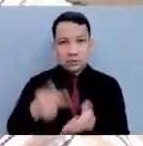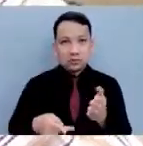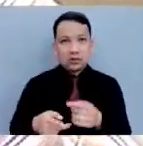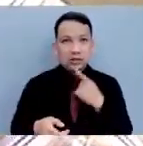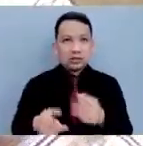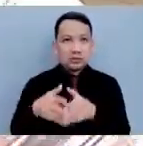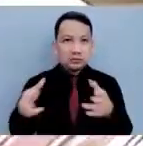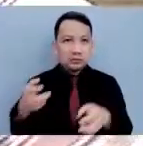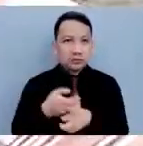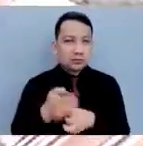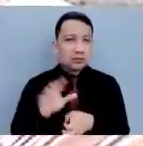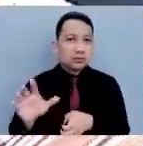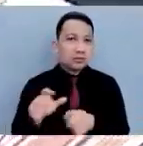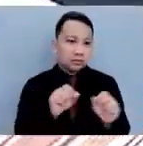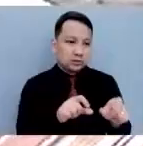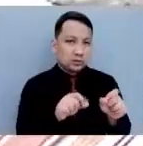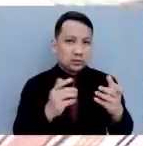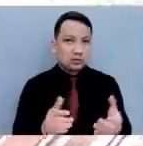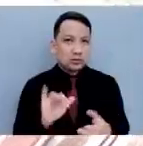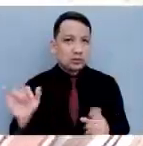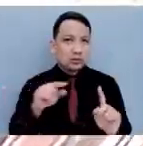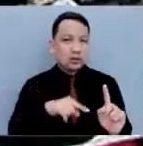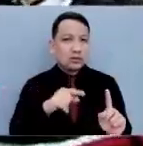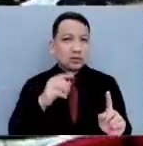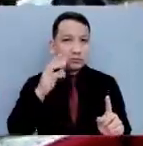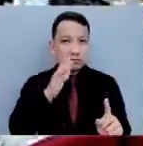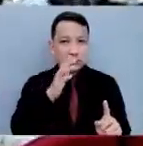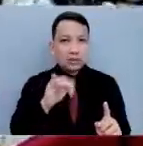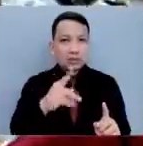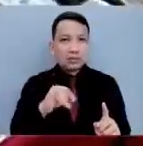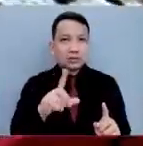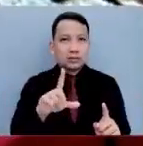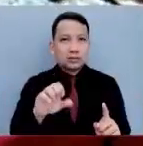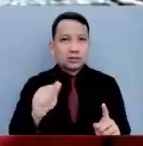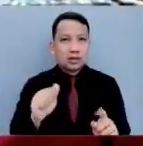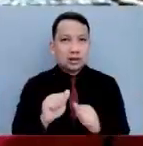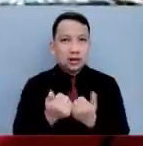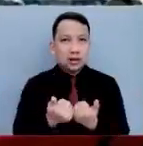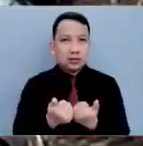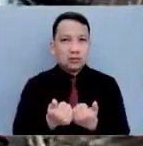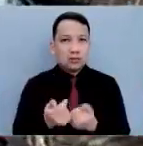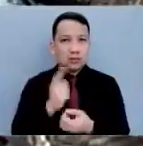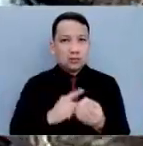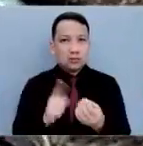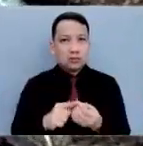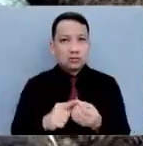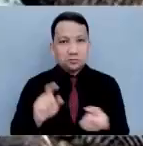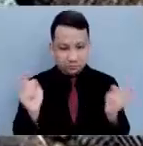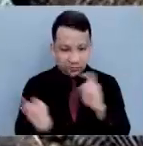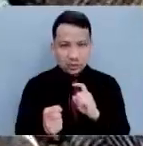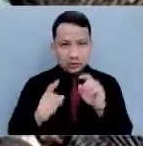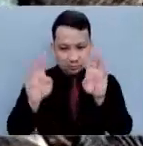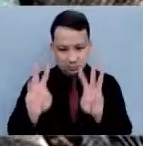malaking dagok naman ito para sa mga tinderang gaya ni Nanay Carmelita. Hindi nila alam kung paanong babangon, lalo ngayong pabago-bago ang lagay